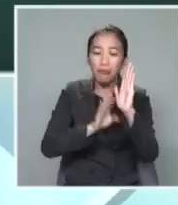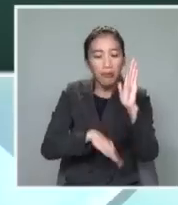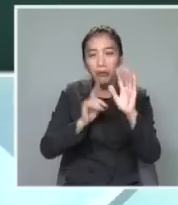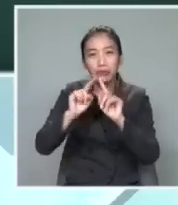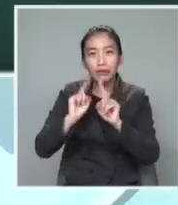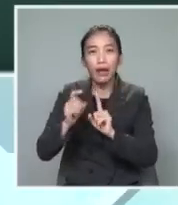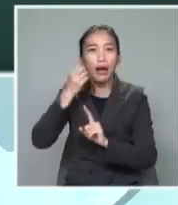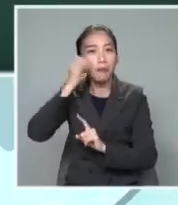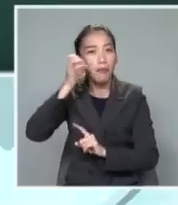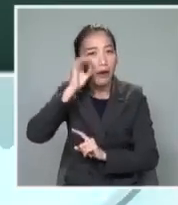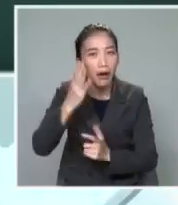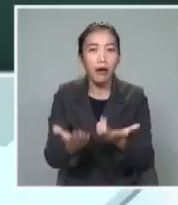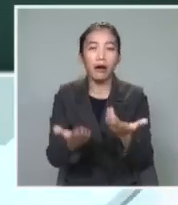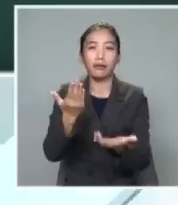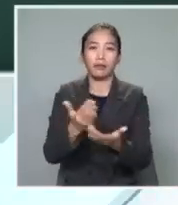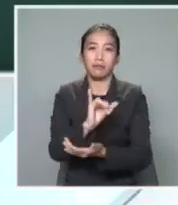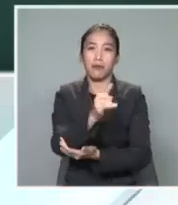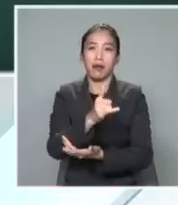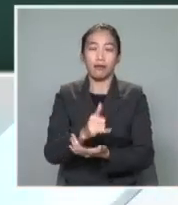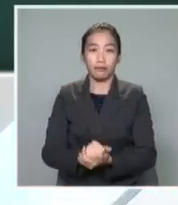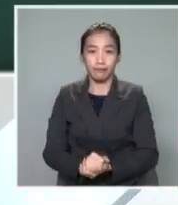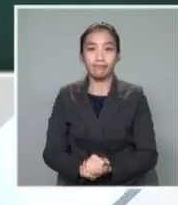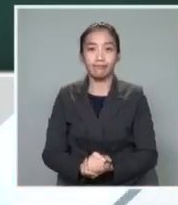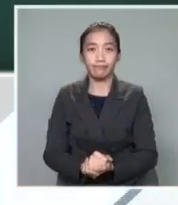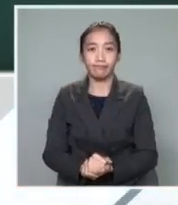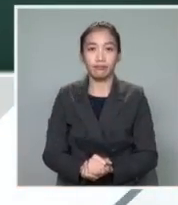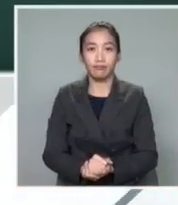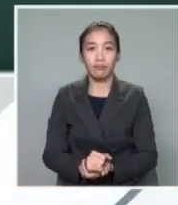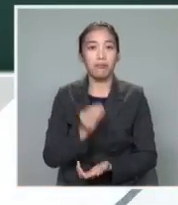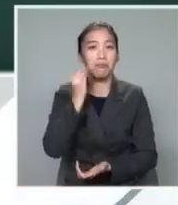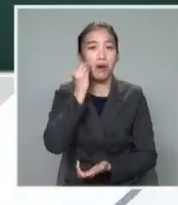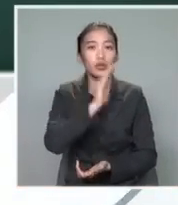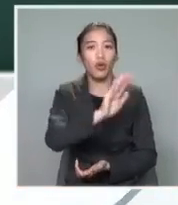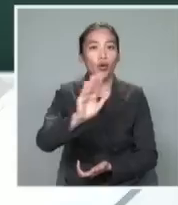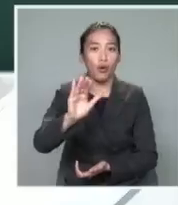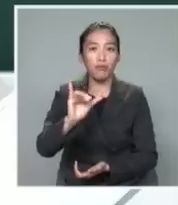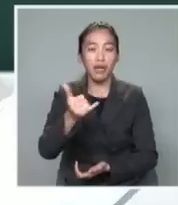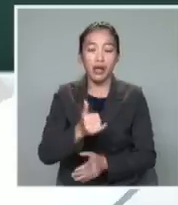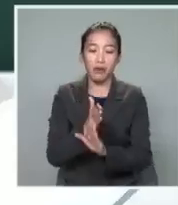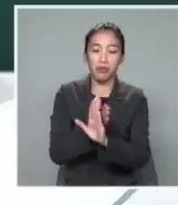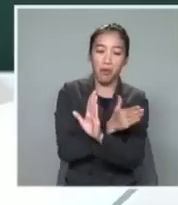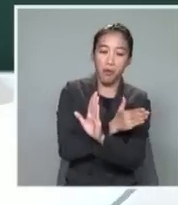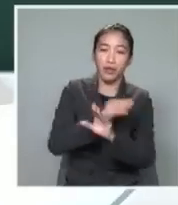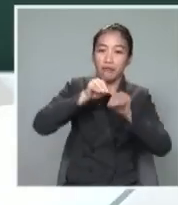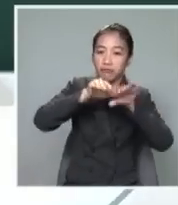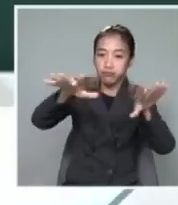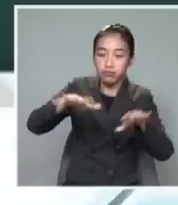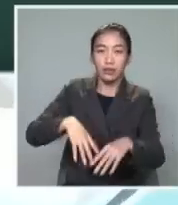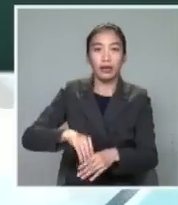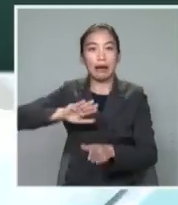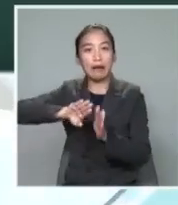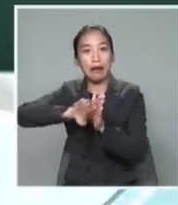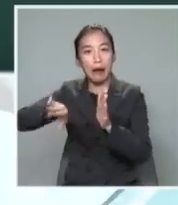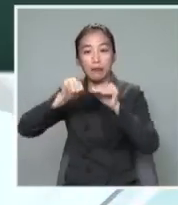ไม่กี่วันนี้นะครับเนื่องจากประชาชนบางส่วนเดินทางกลับภูมิลำเนาทั้งก่อนและหลังที่จะมีประกาศการปิดสถาน